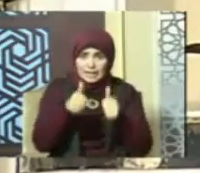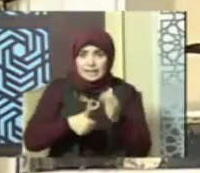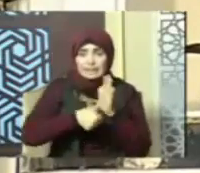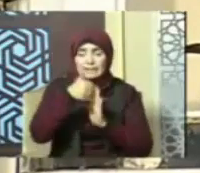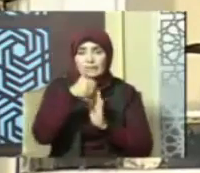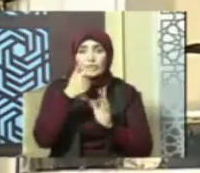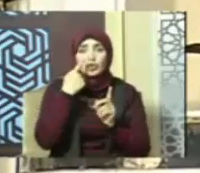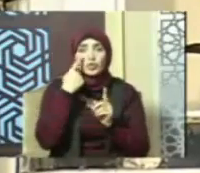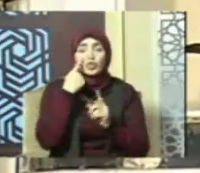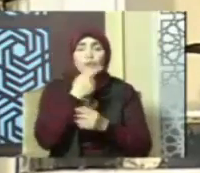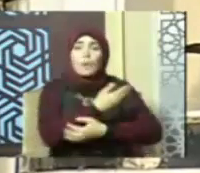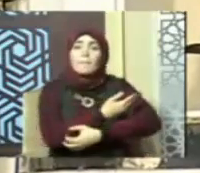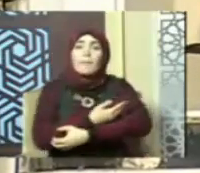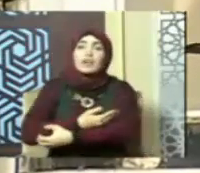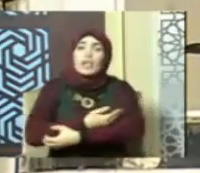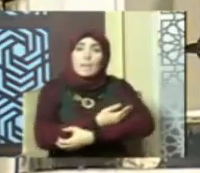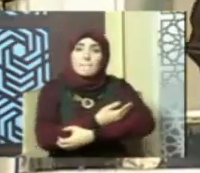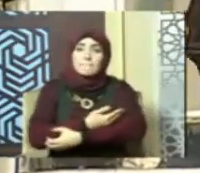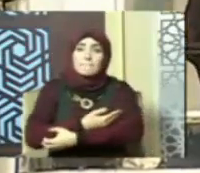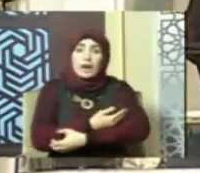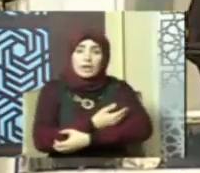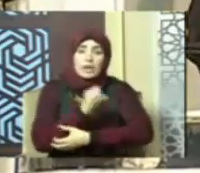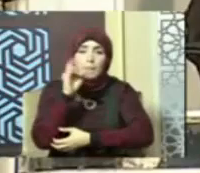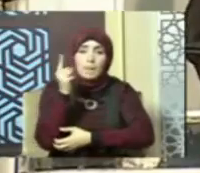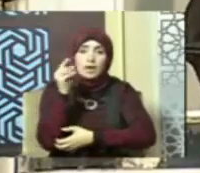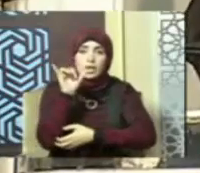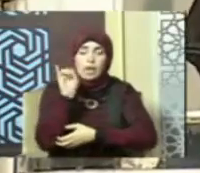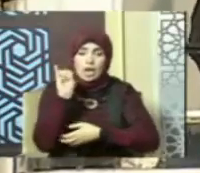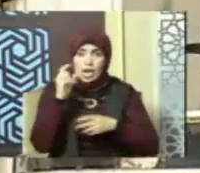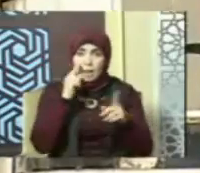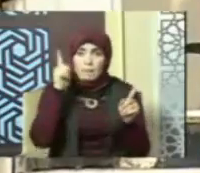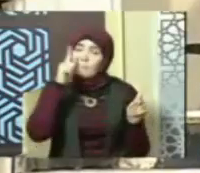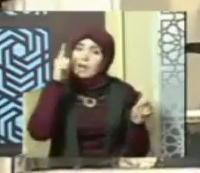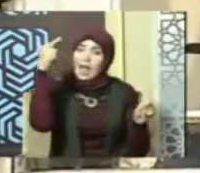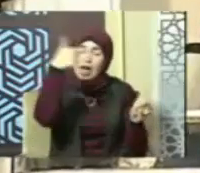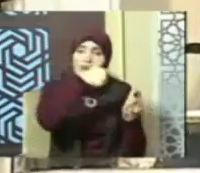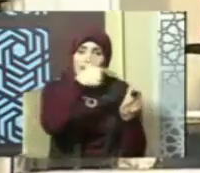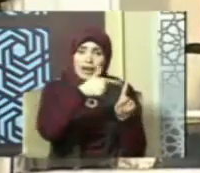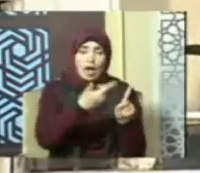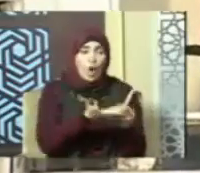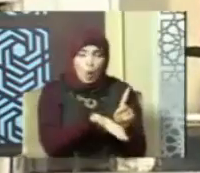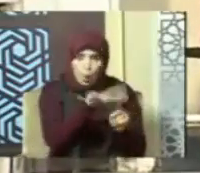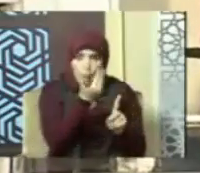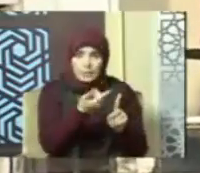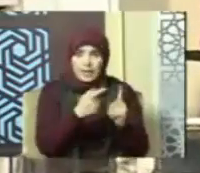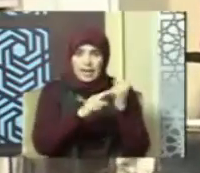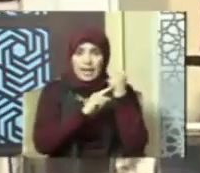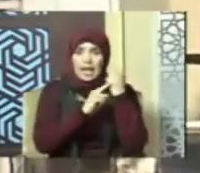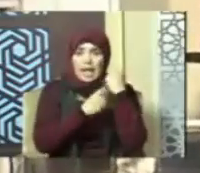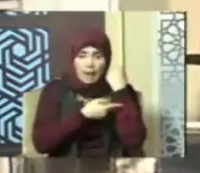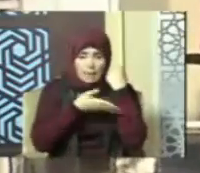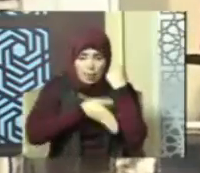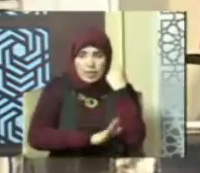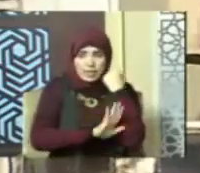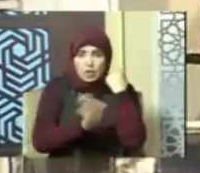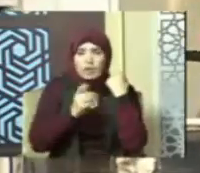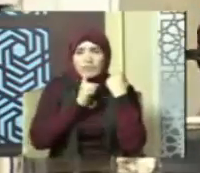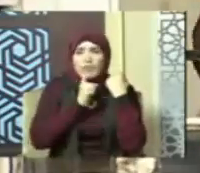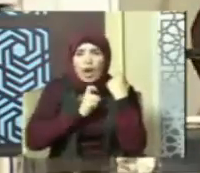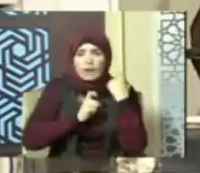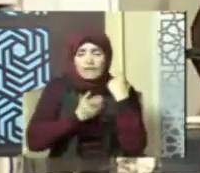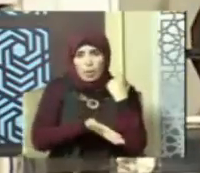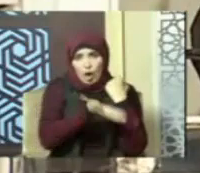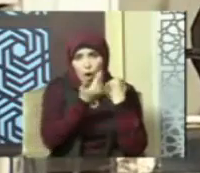النفاس والمخاض والولادة، ألم تر أن الله قال لمريم: وهزي إليك الجزعة تساقط